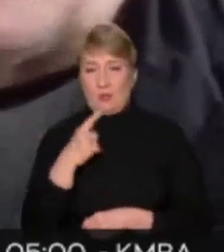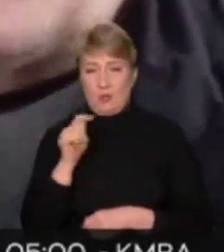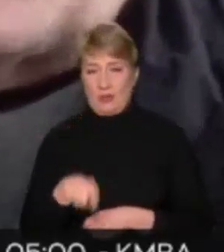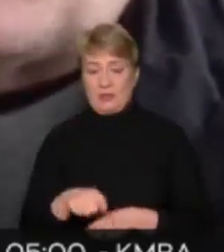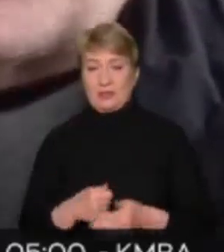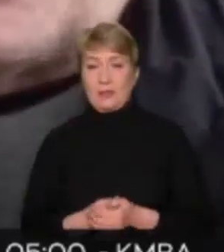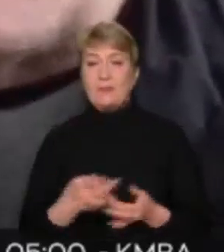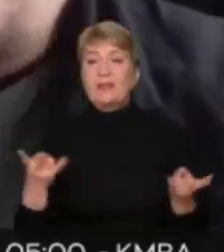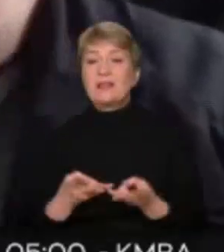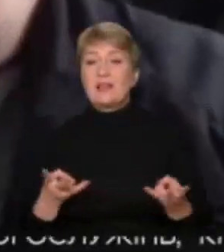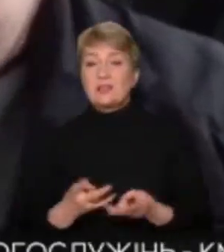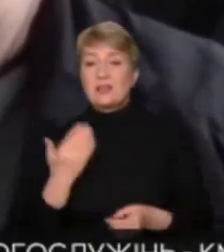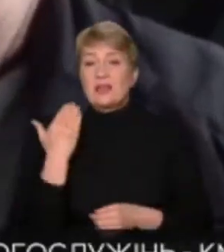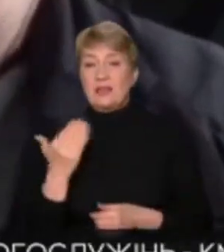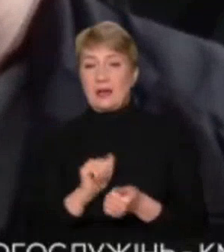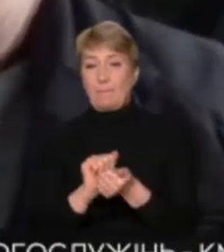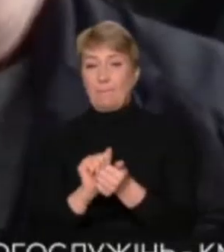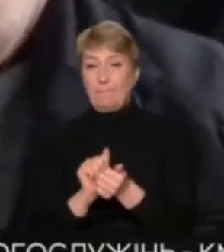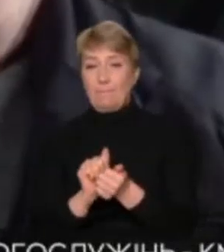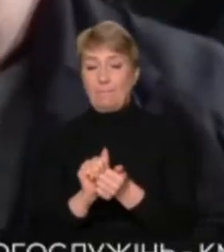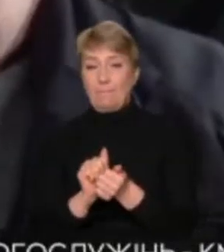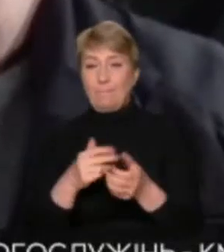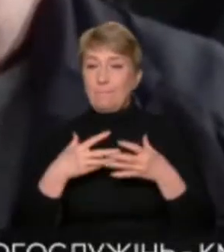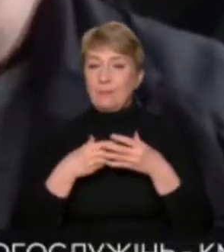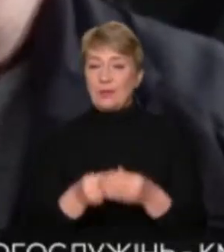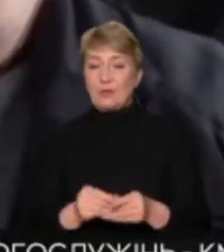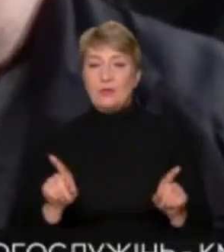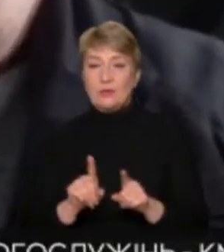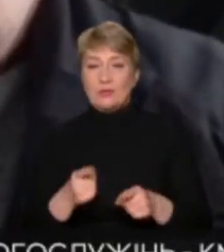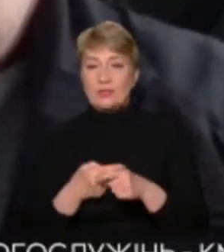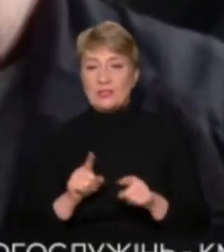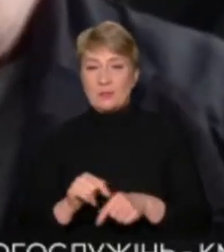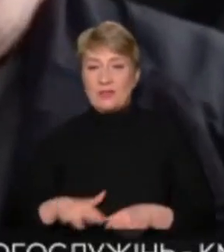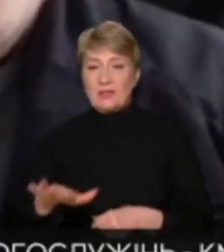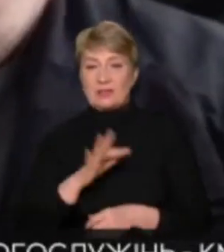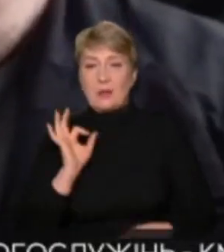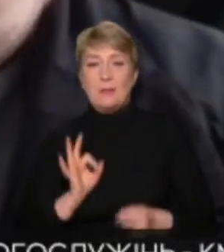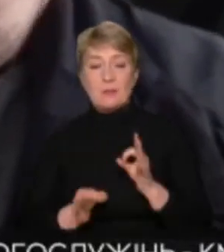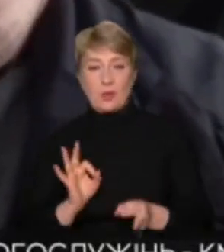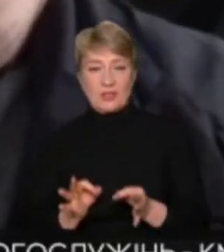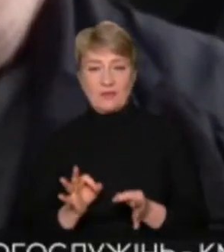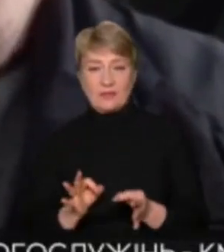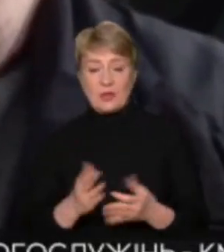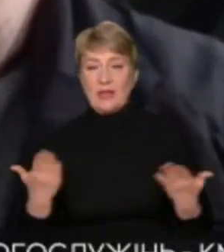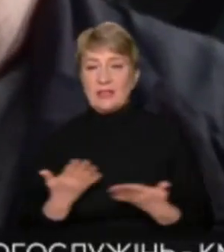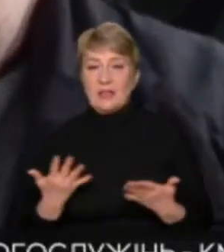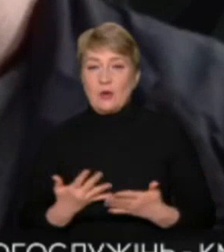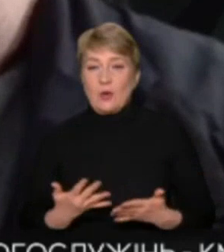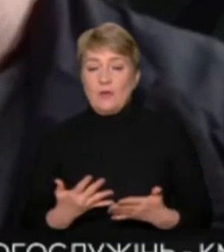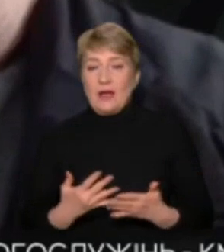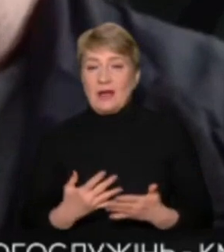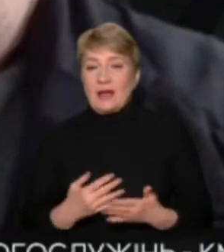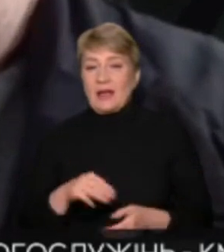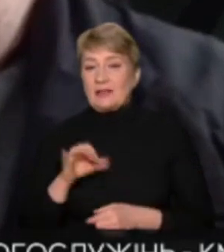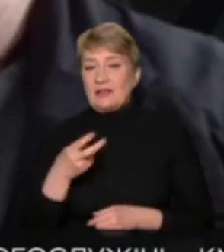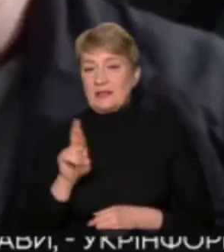для чого нам потім їх переконувати в чомусь? Тобто, для чого нам ці території? Насправді, ми сподіваємося, що 9 травня наш дрон Камікадзе, можливо,